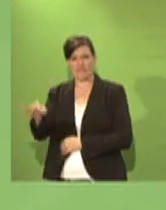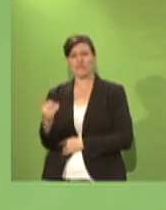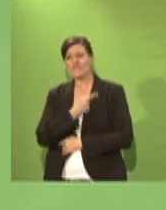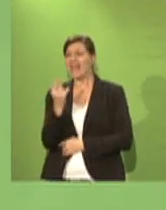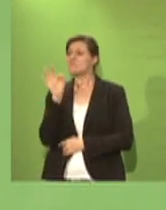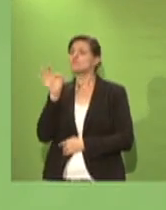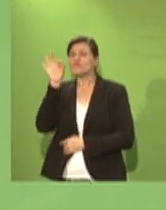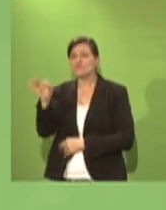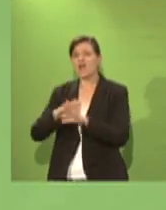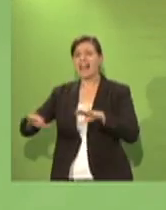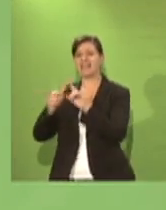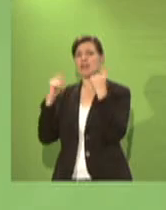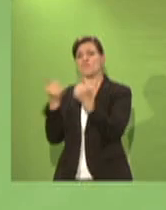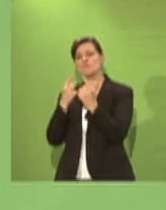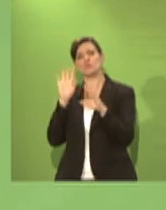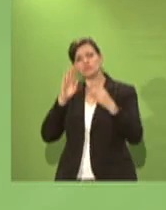arbeiten.